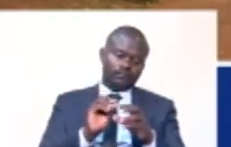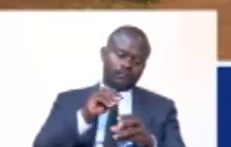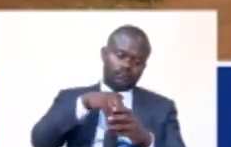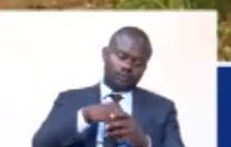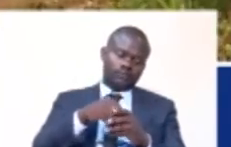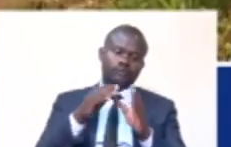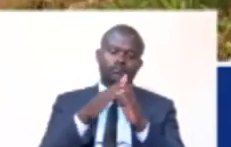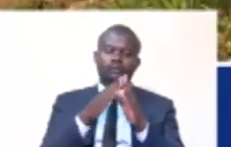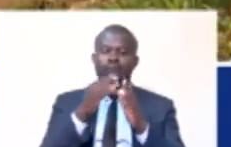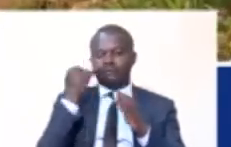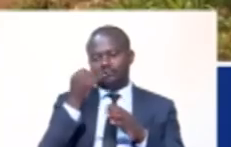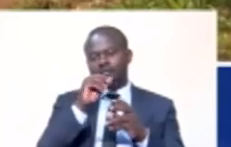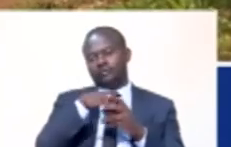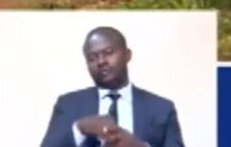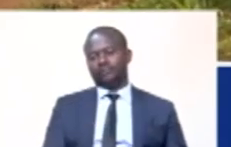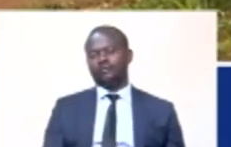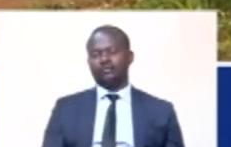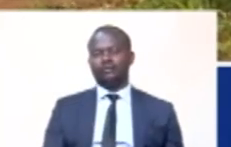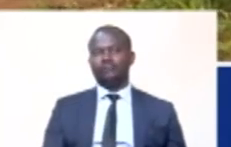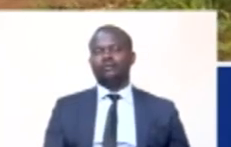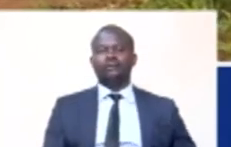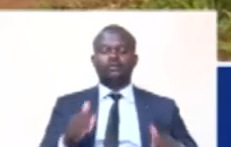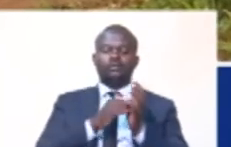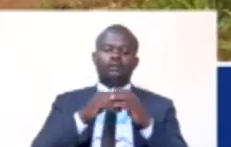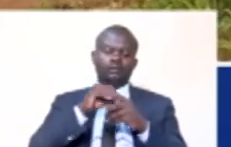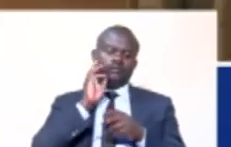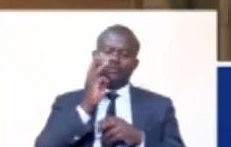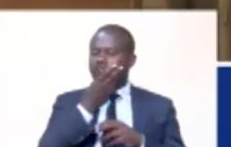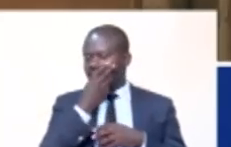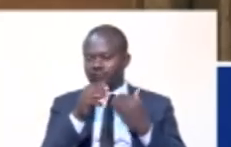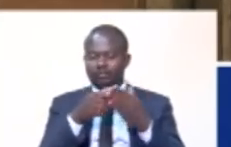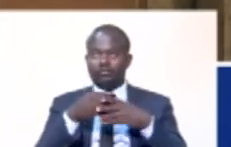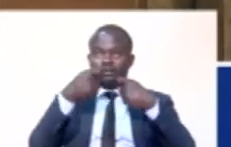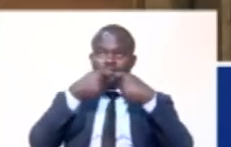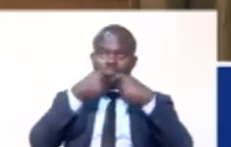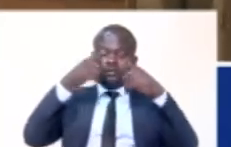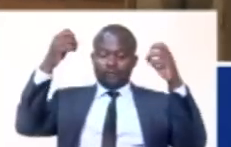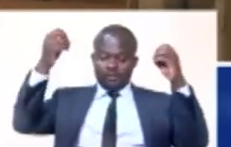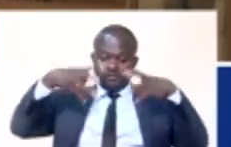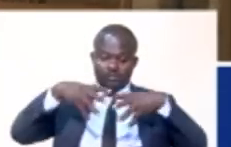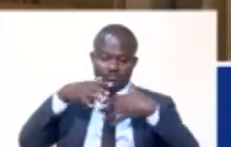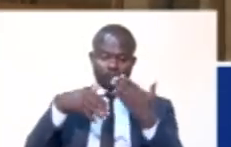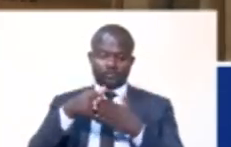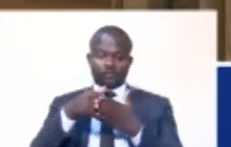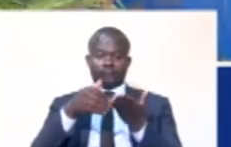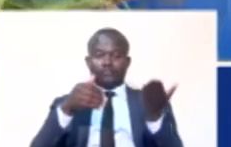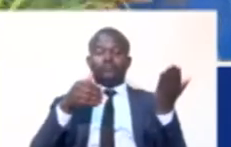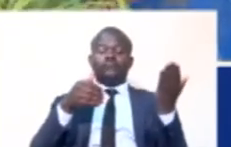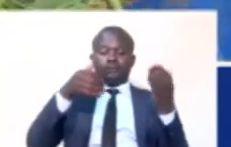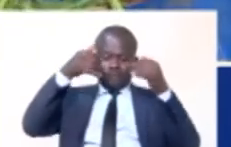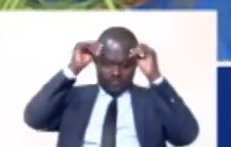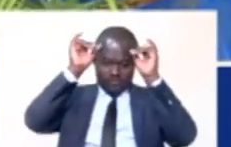iyo midugudu ko byashyizwemo. Harimo nk'amazi, amashanyarazi, ibiraro by'inka